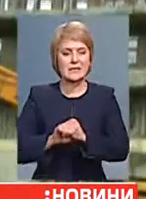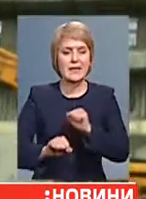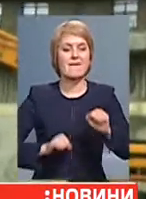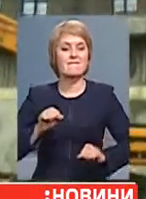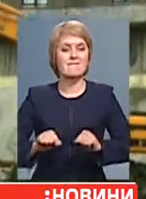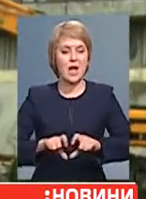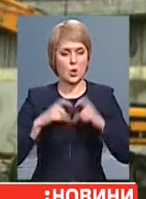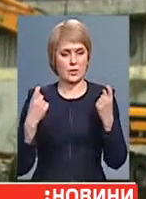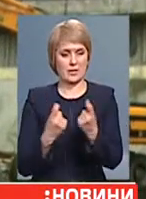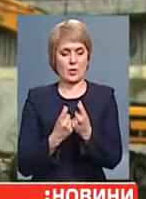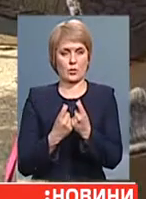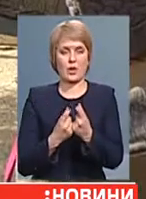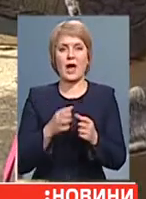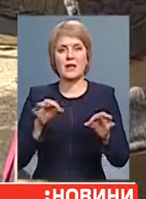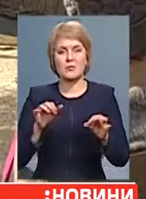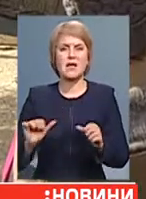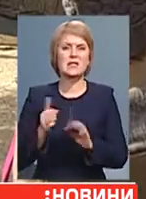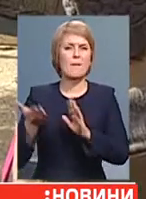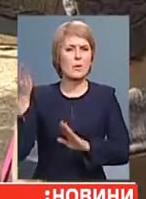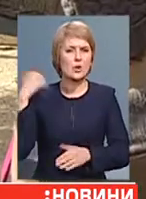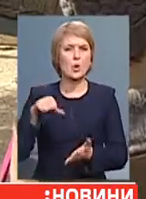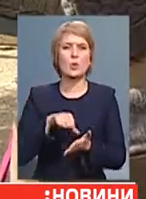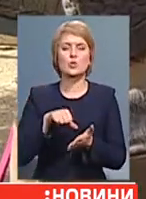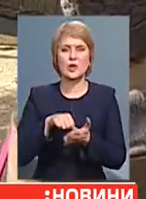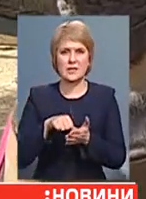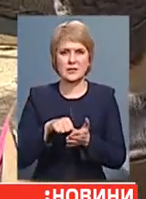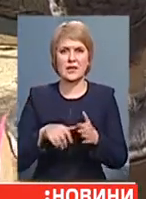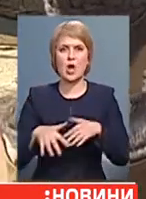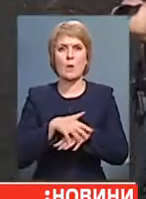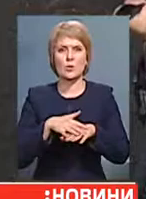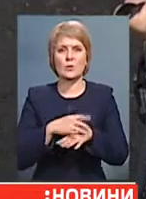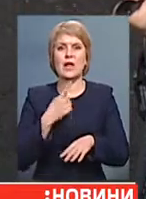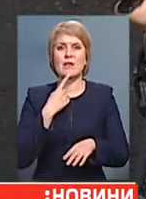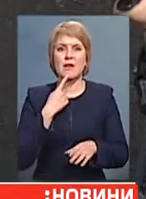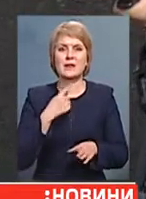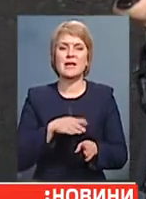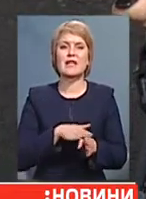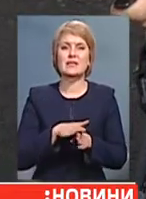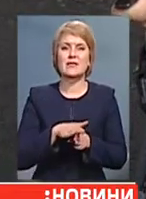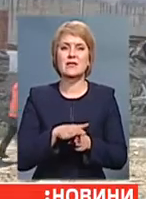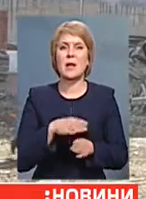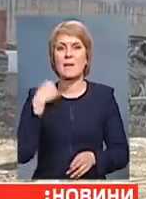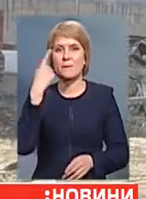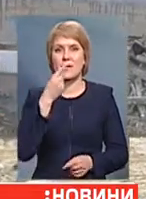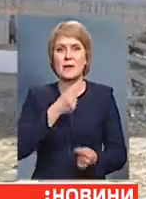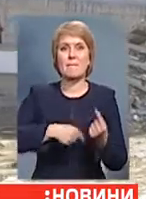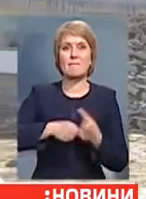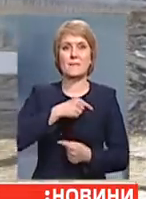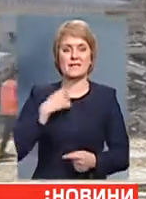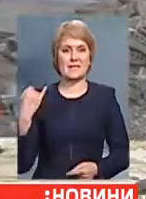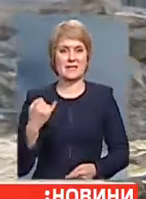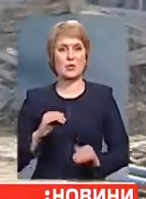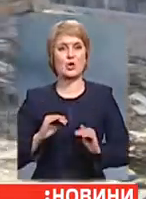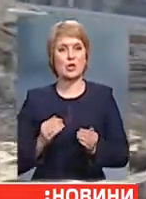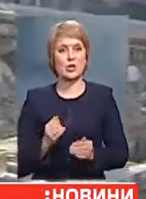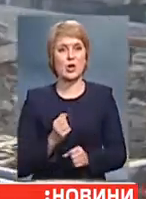велотреку. Розповідає, спочатку деякі учасники громадського руху намагалися реалізувати приватні бізнес-інтереси. Частину